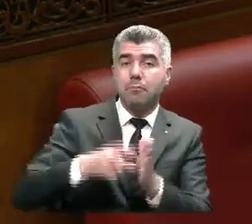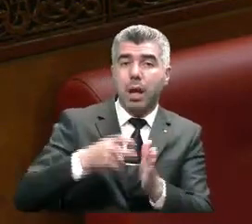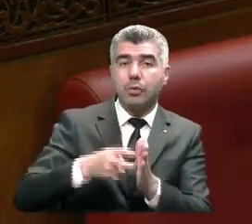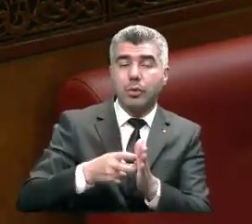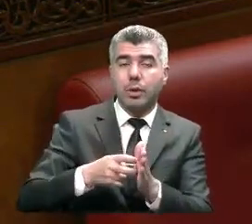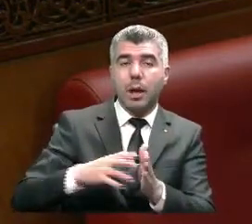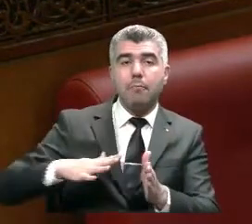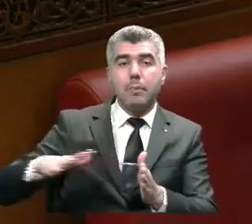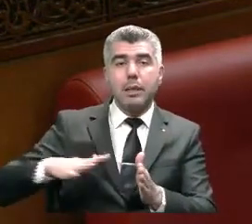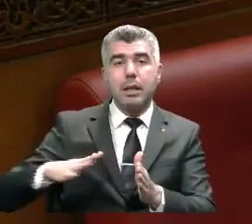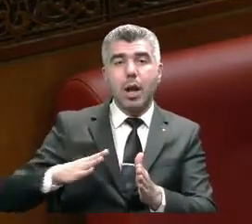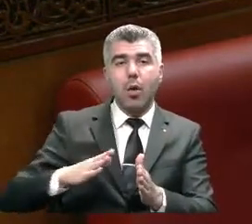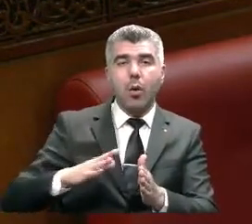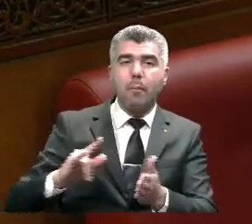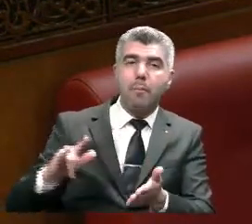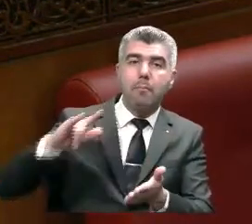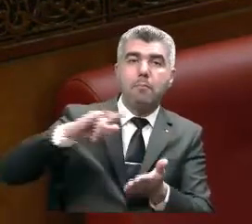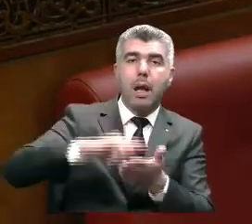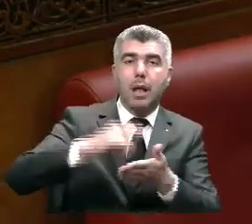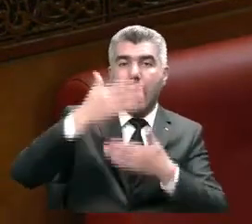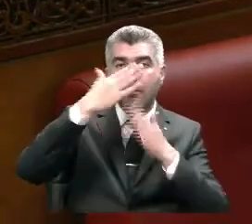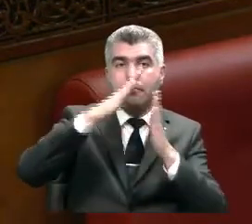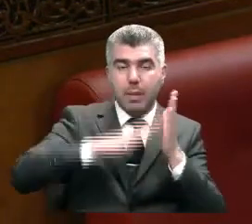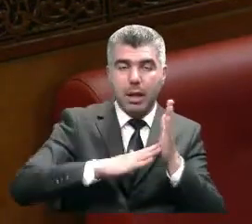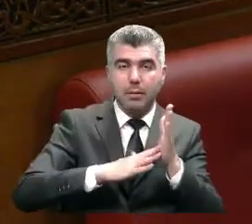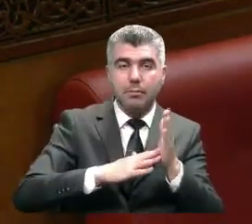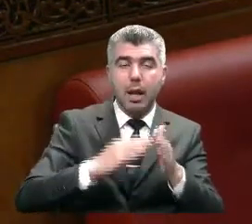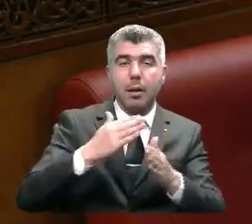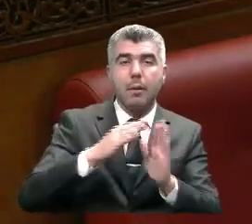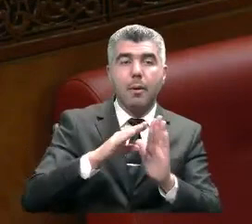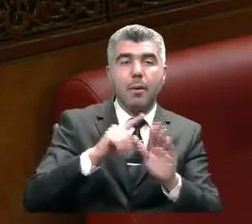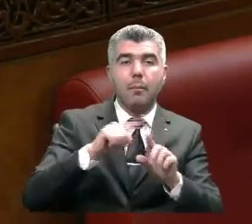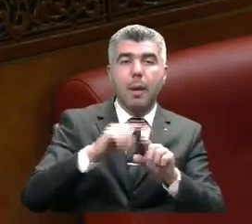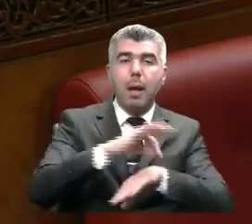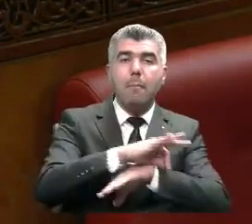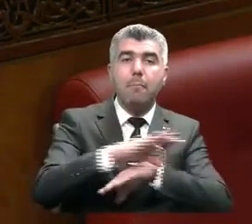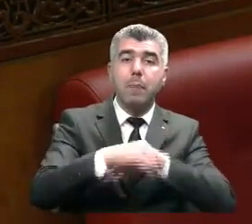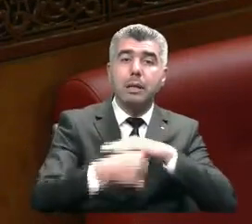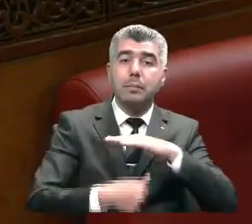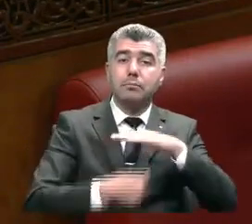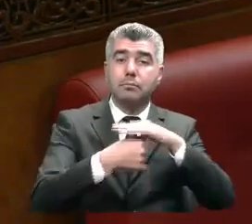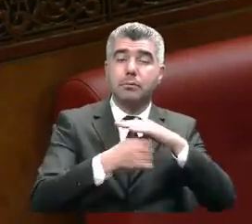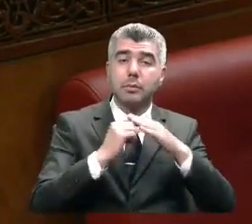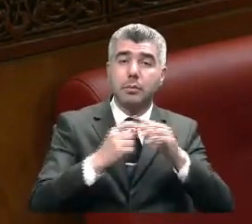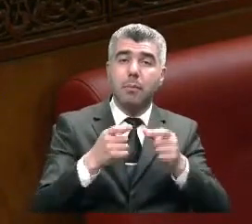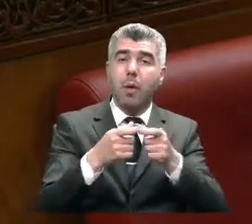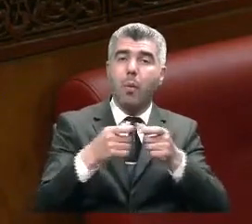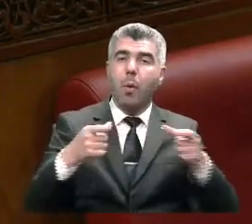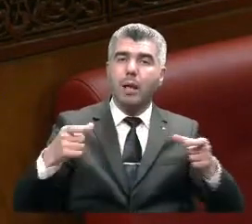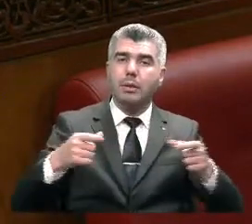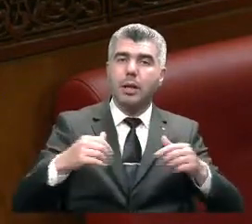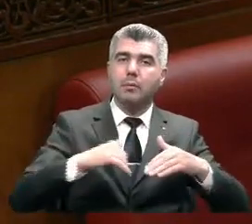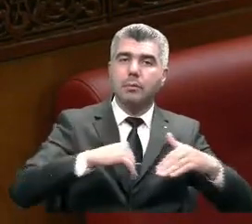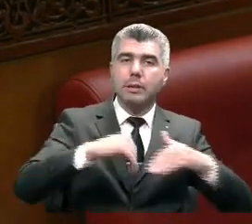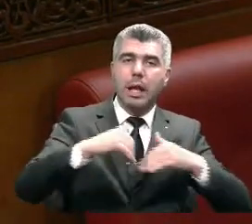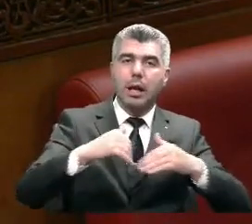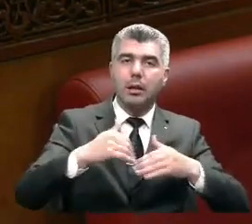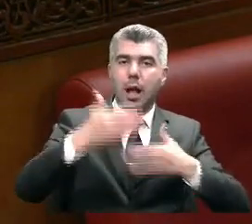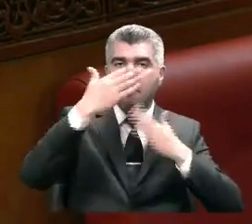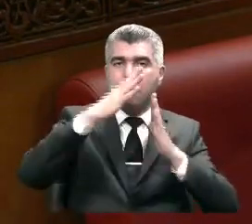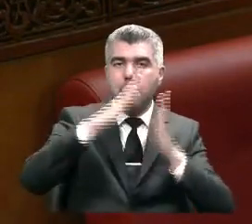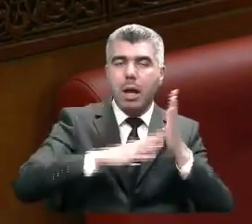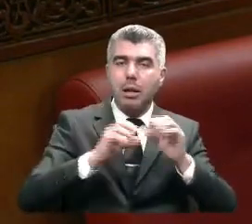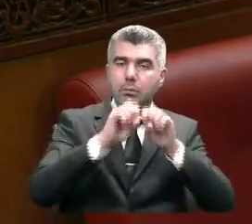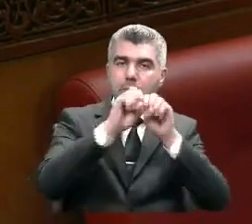بين المدن ومطارات المملكه قام المكتب بانجاز دراسه اشرافيه مهيكله لتوسيع الشبكه السكاك ببلادنا